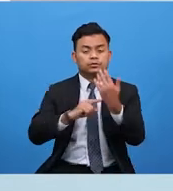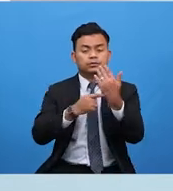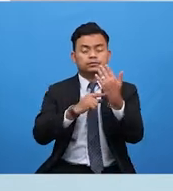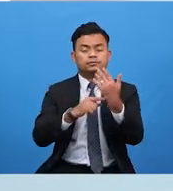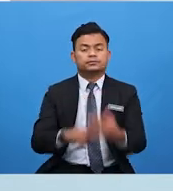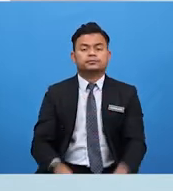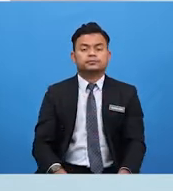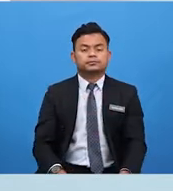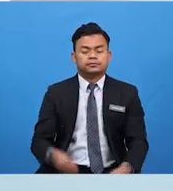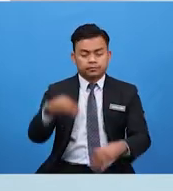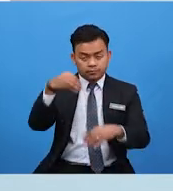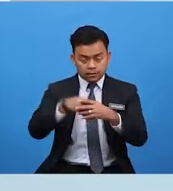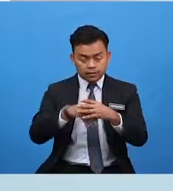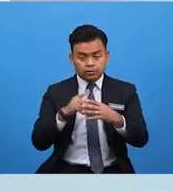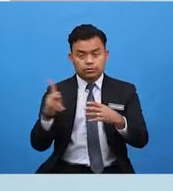yang pertama.